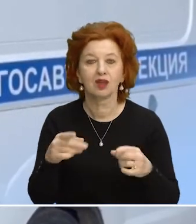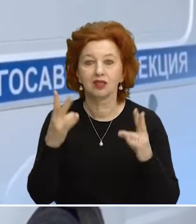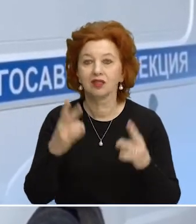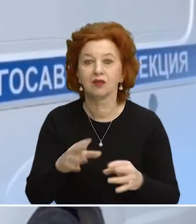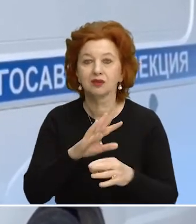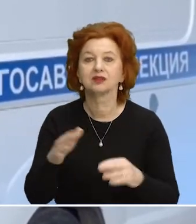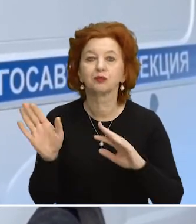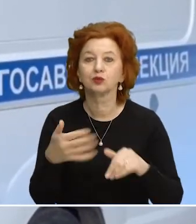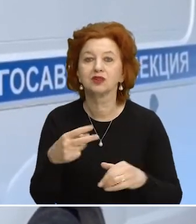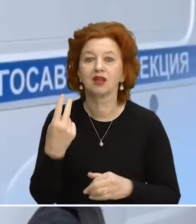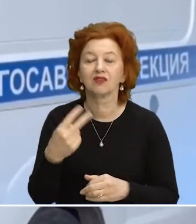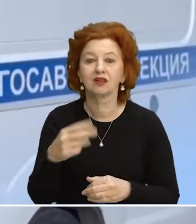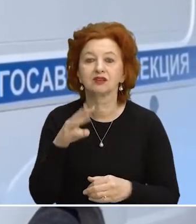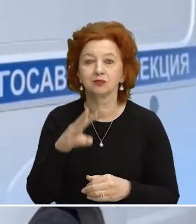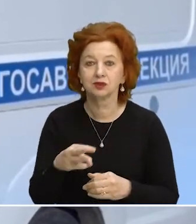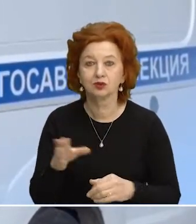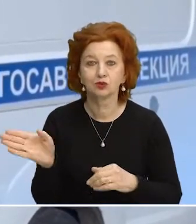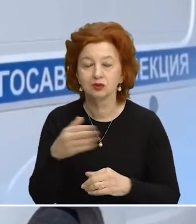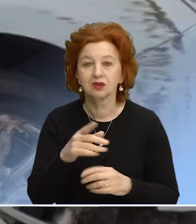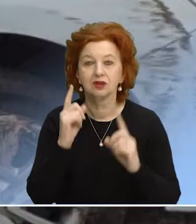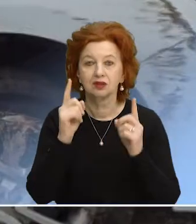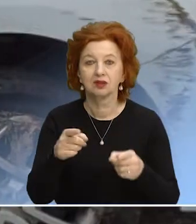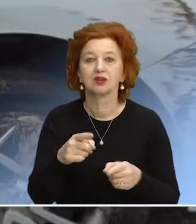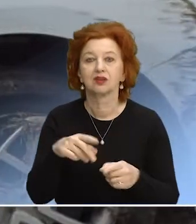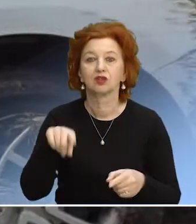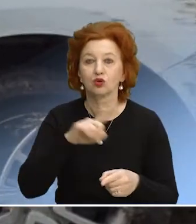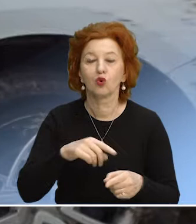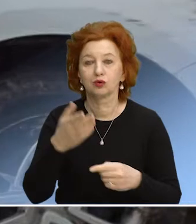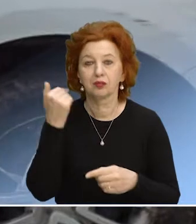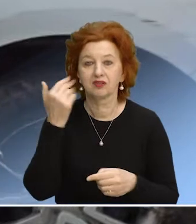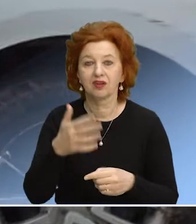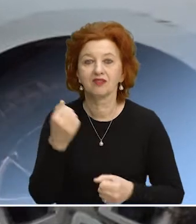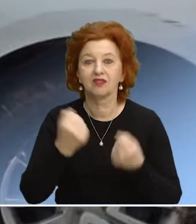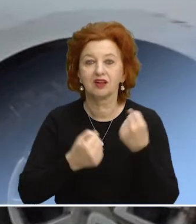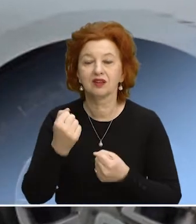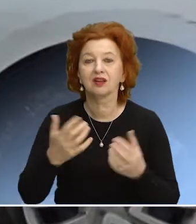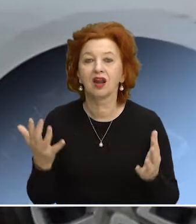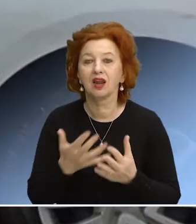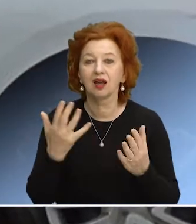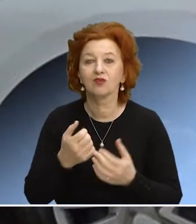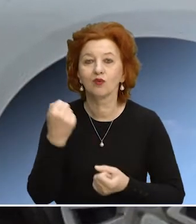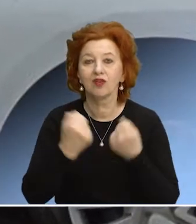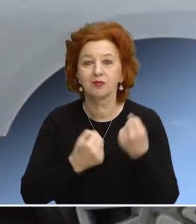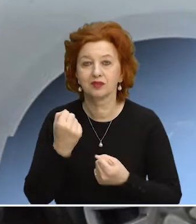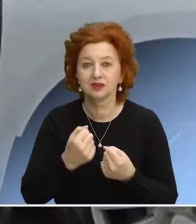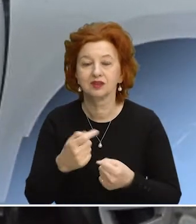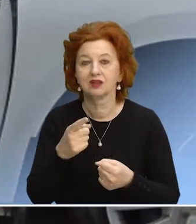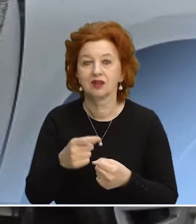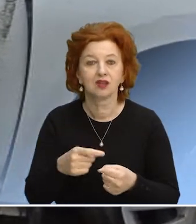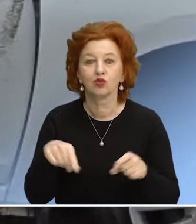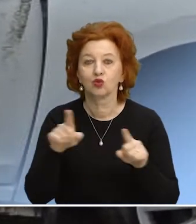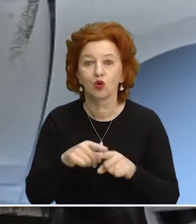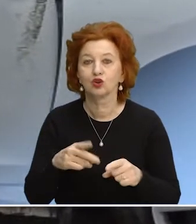пострадали. Спустя 20 минут на данном участке автомобильной дороги, по предварительным данным, водитель легкового автомобиля Рено